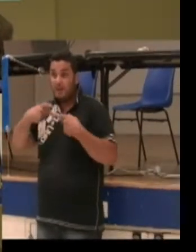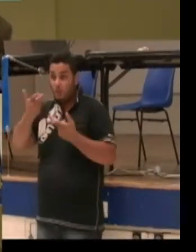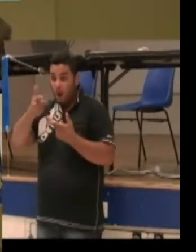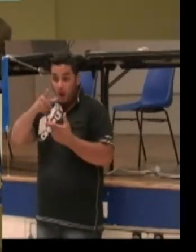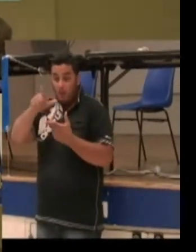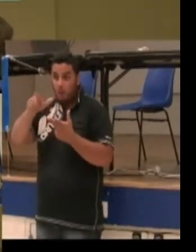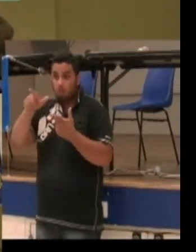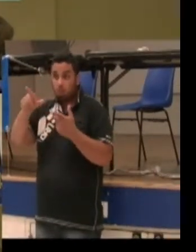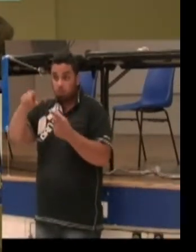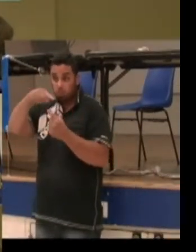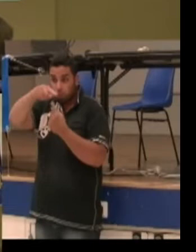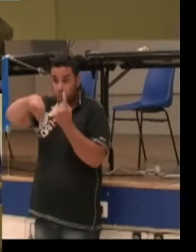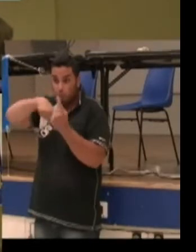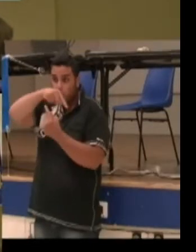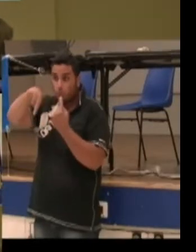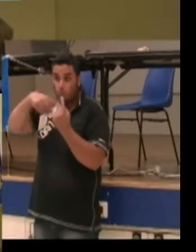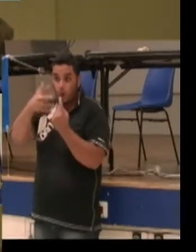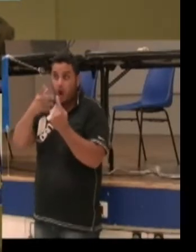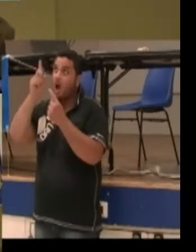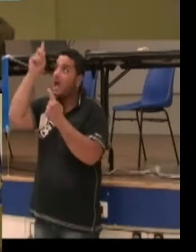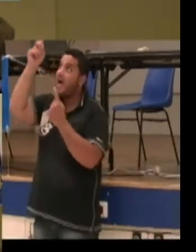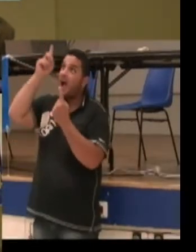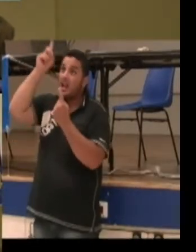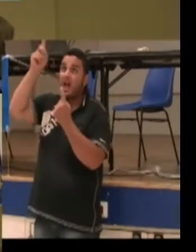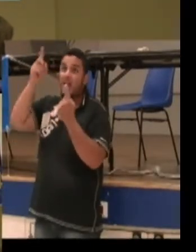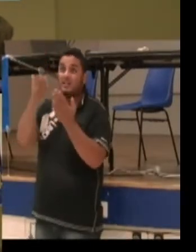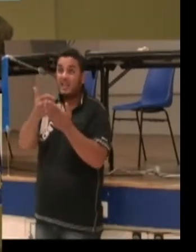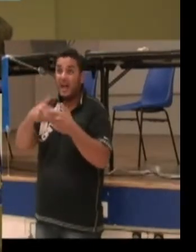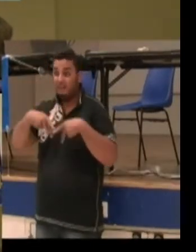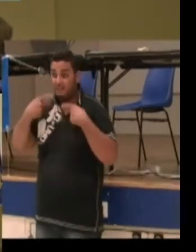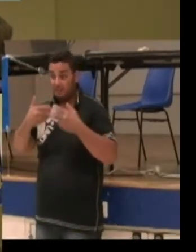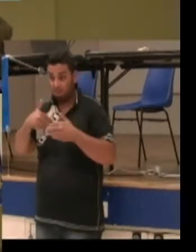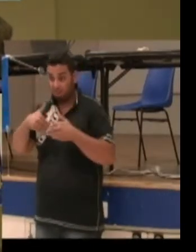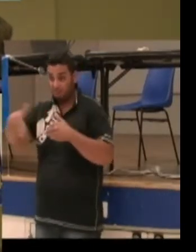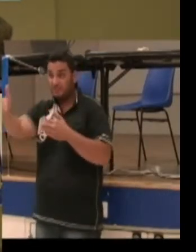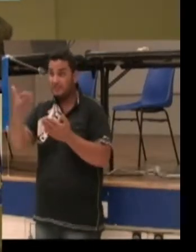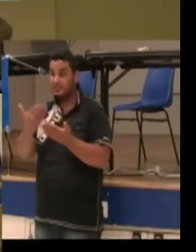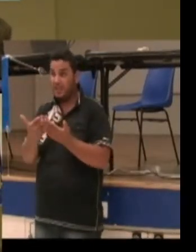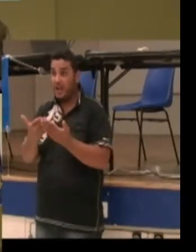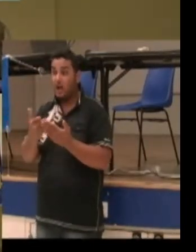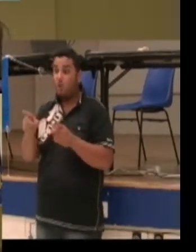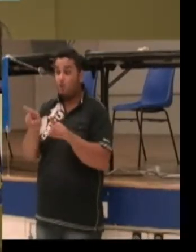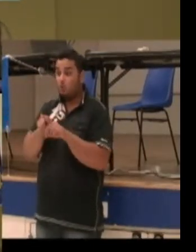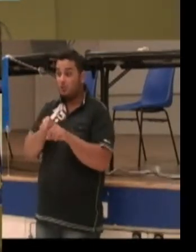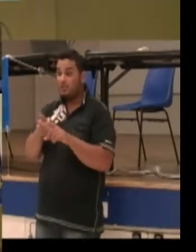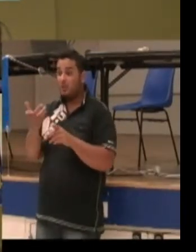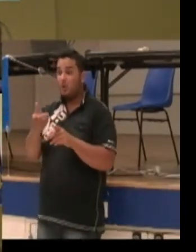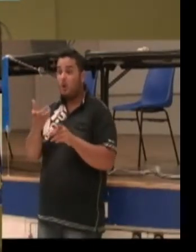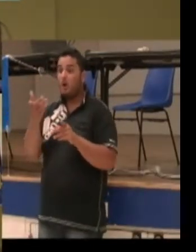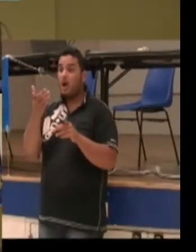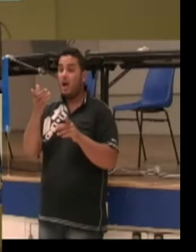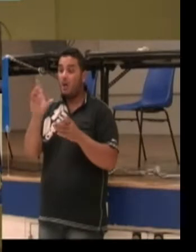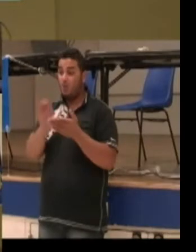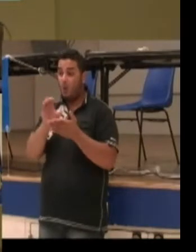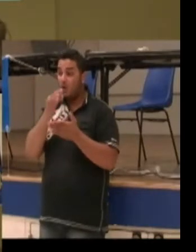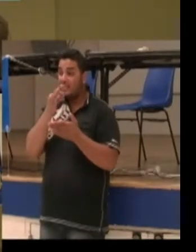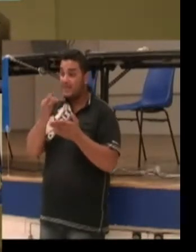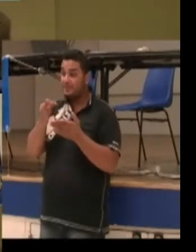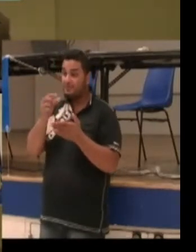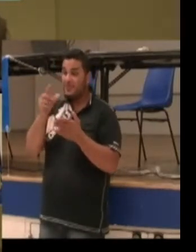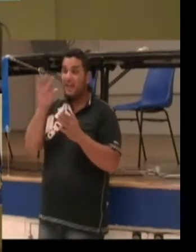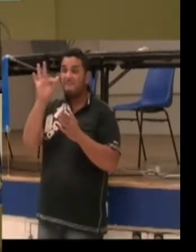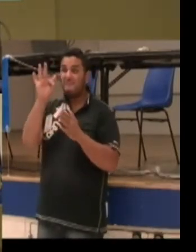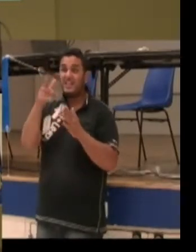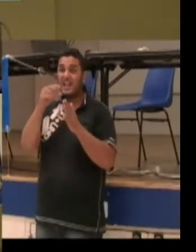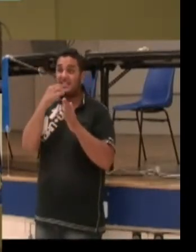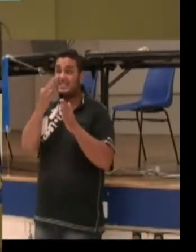deux sens, c'est-à-dire l'adoration et la demande à Allah subhanahu wa ta'ala, l'isti'ana min Allah subhanahu wa ta'ala. Vous voyez ? Alors, il y a un